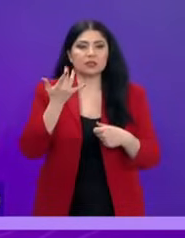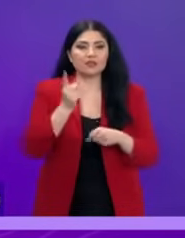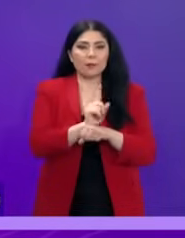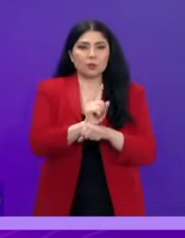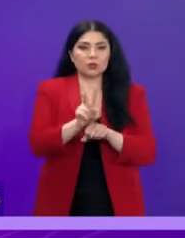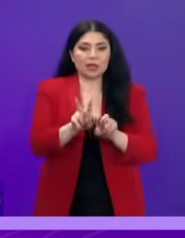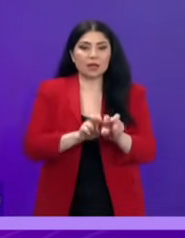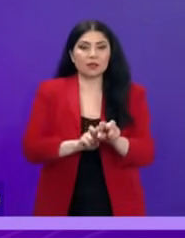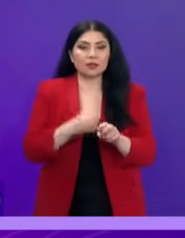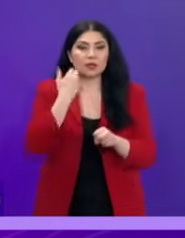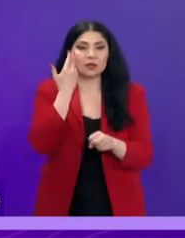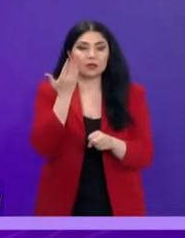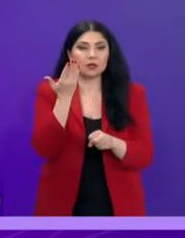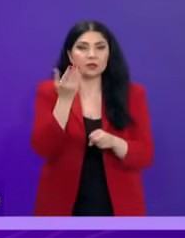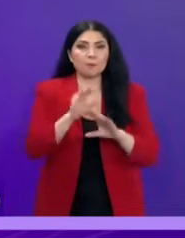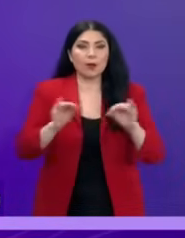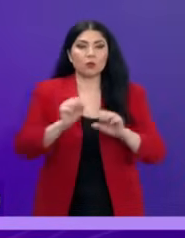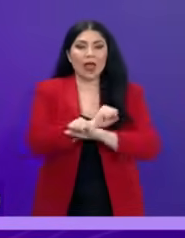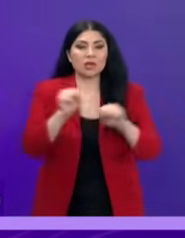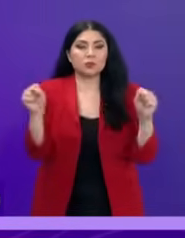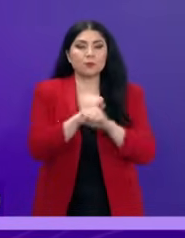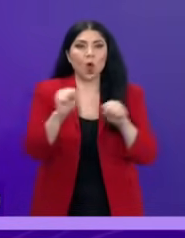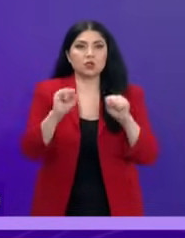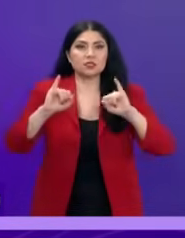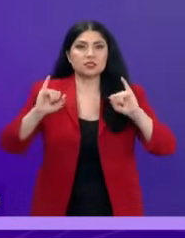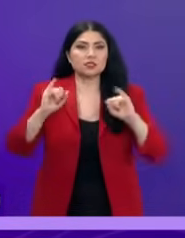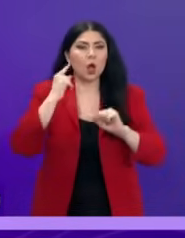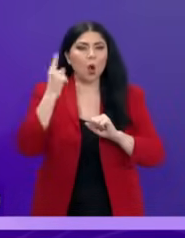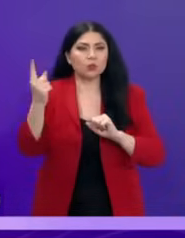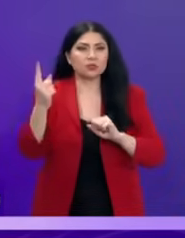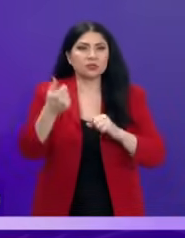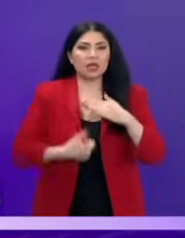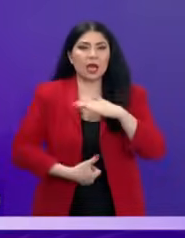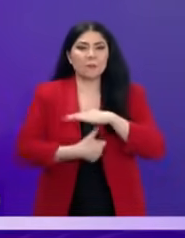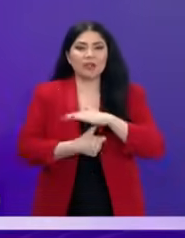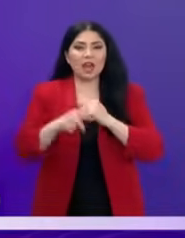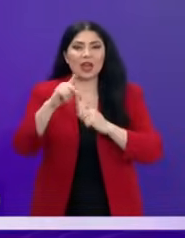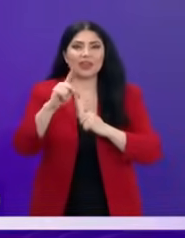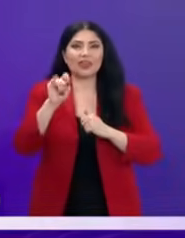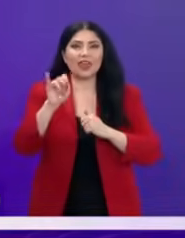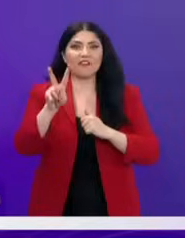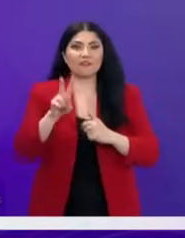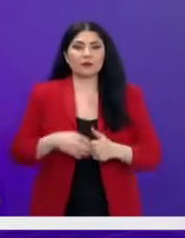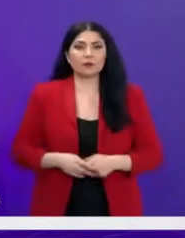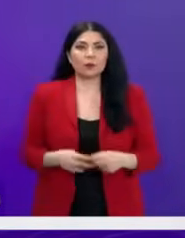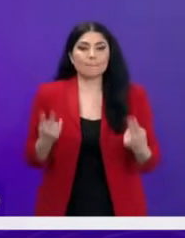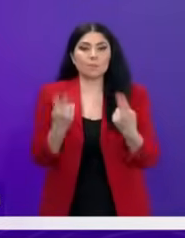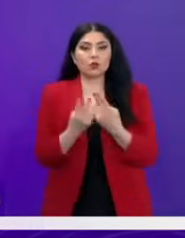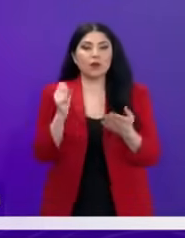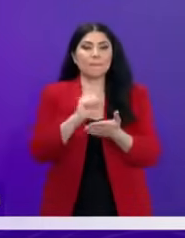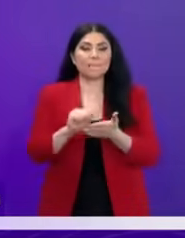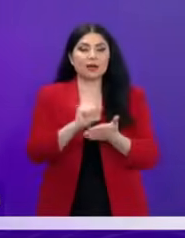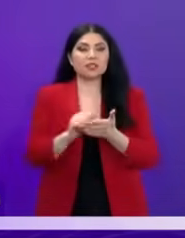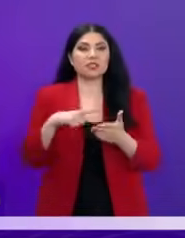urmă, atunci când mai multe explozii au fost auzite în capitala Kiev. Potrivit presei,